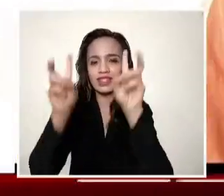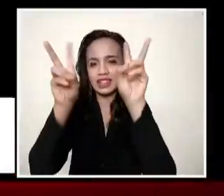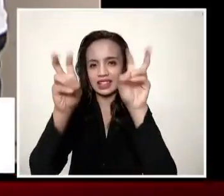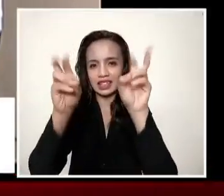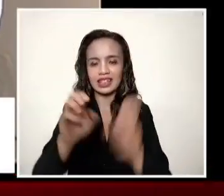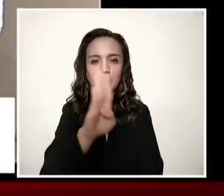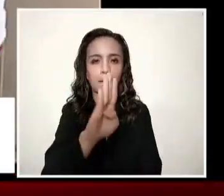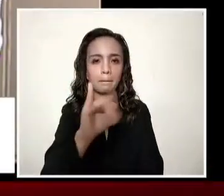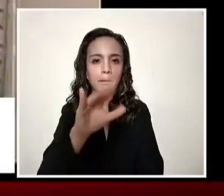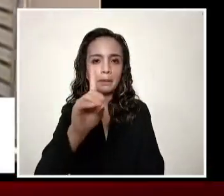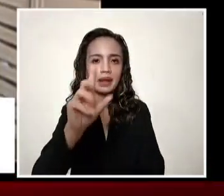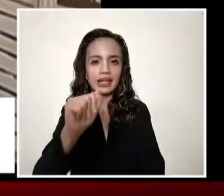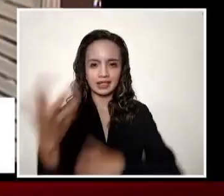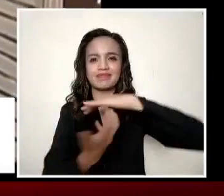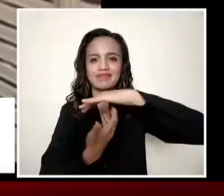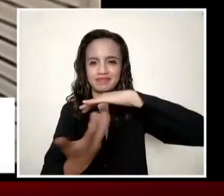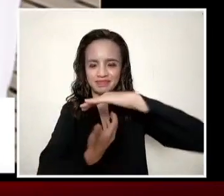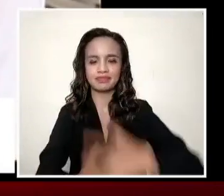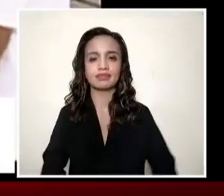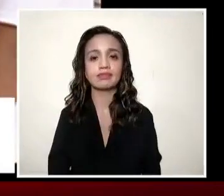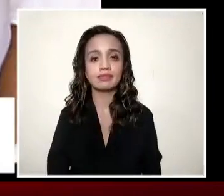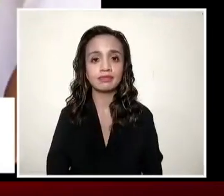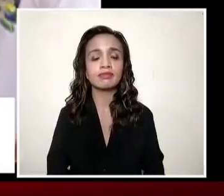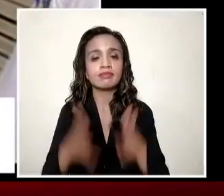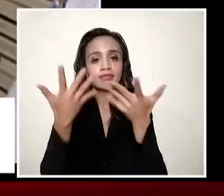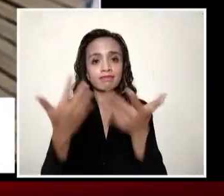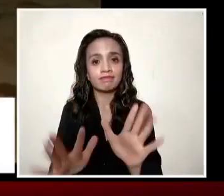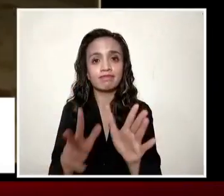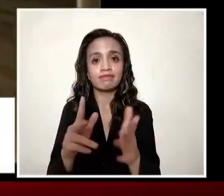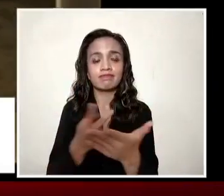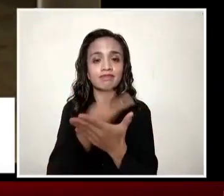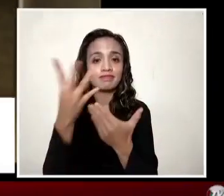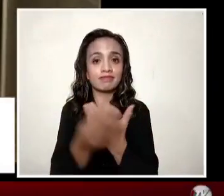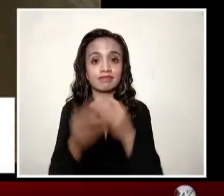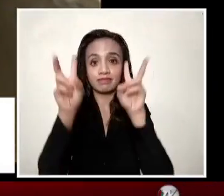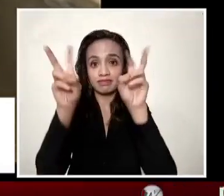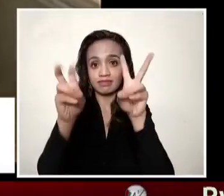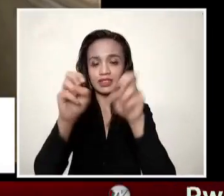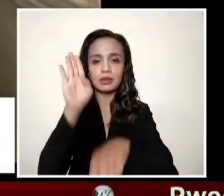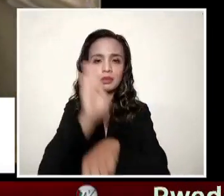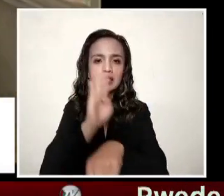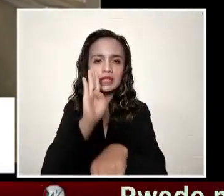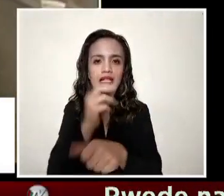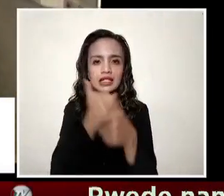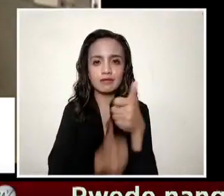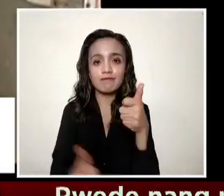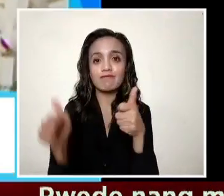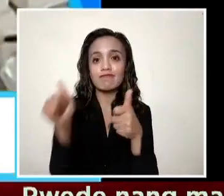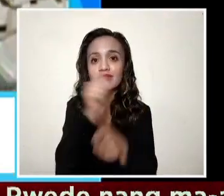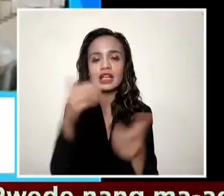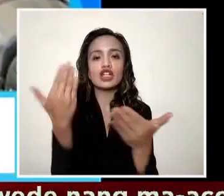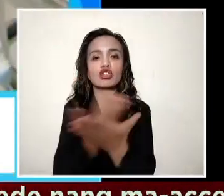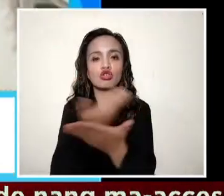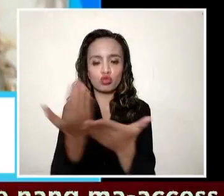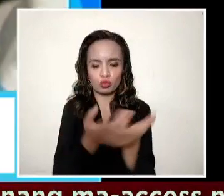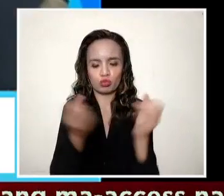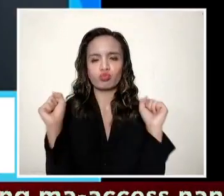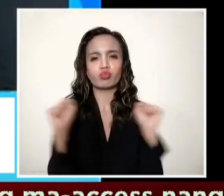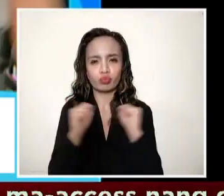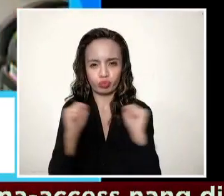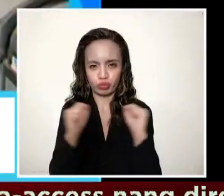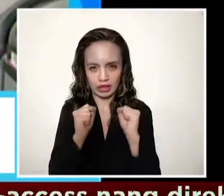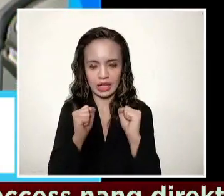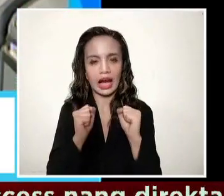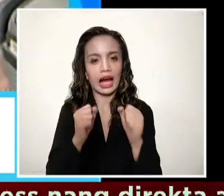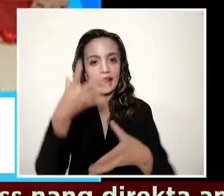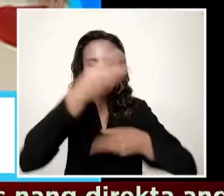Consumer. At dineliver ng programang Business Above Usual ang bagong refrigerator at karagdagang